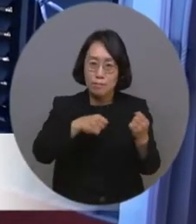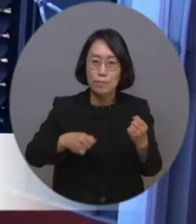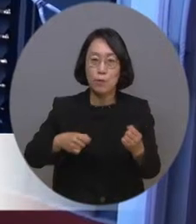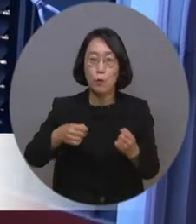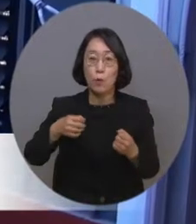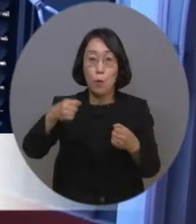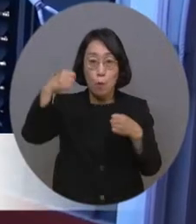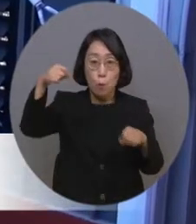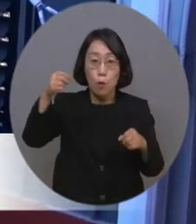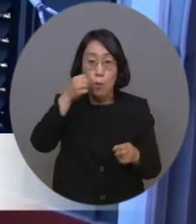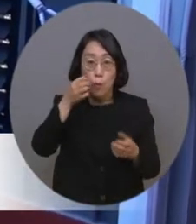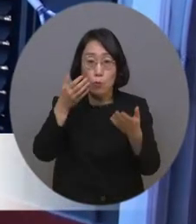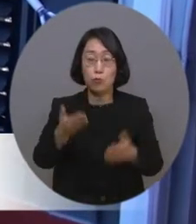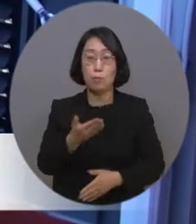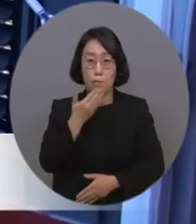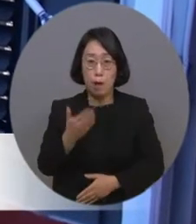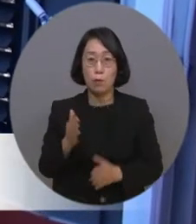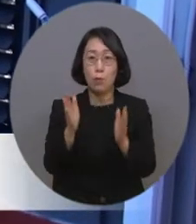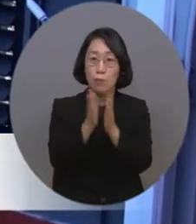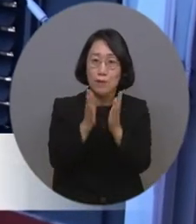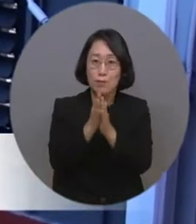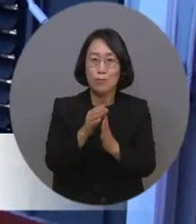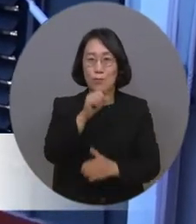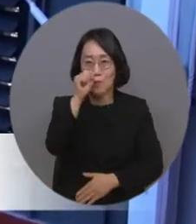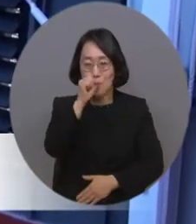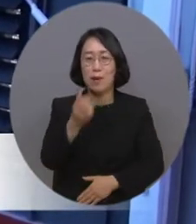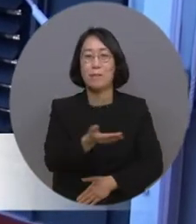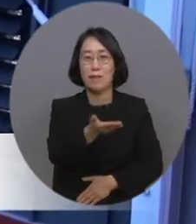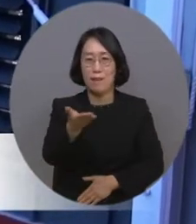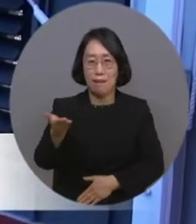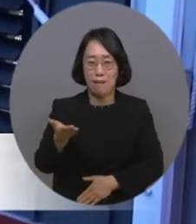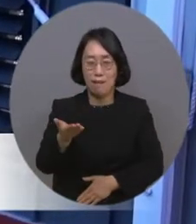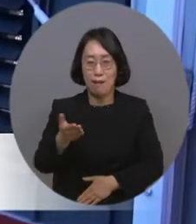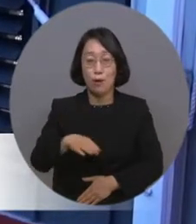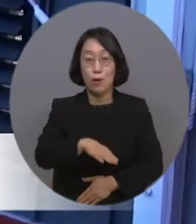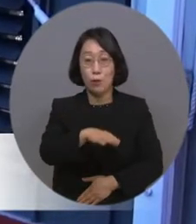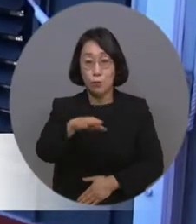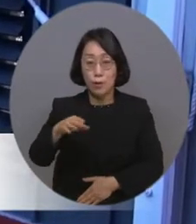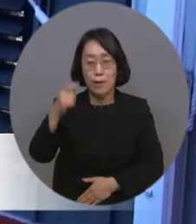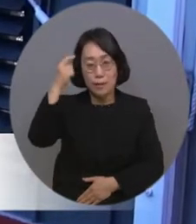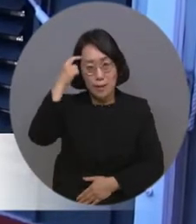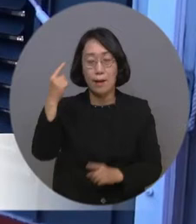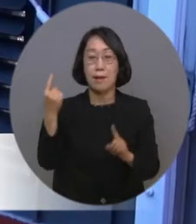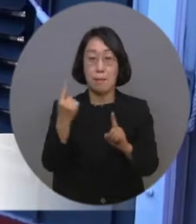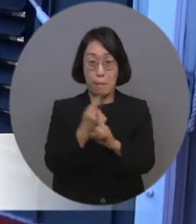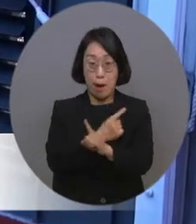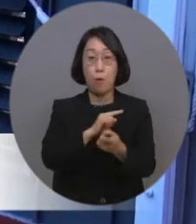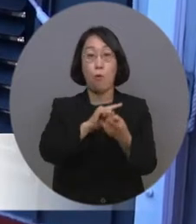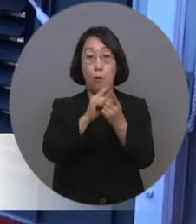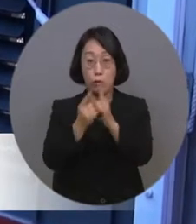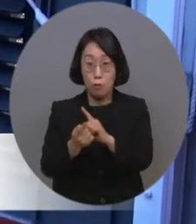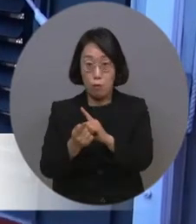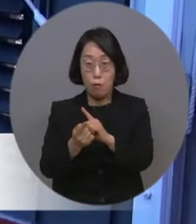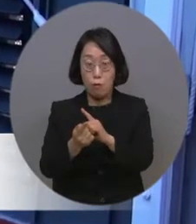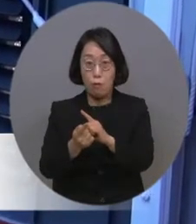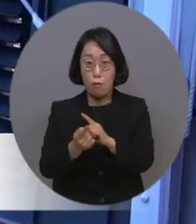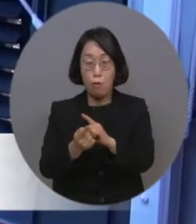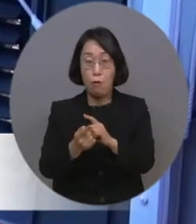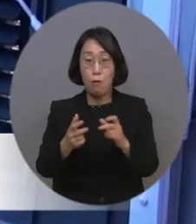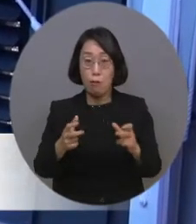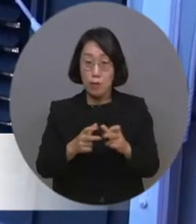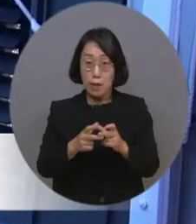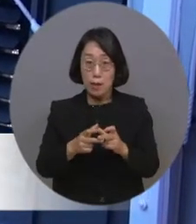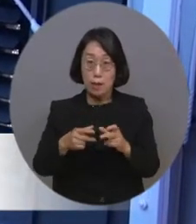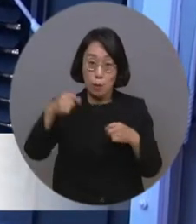능력이 있고 아이들이 박수받기를 좋아합니다. 그래서 저희가 이제 생각을 전환해서 우리 아이들이 공연을 하는